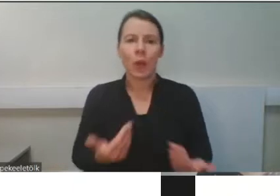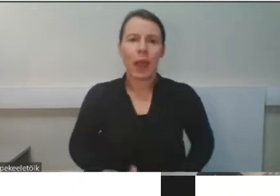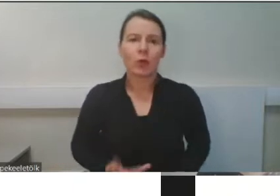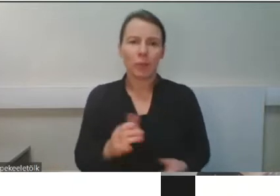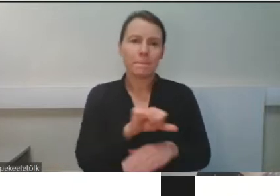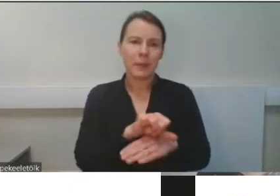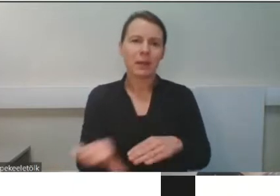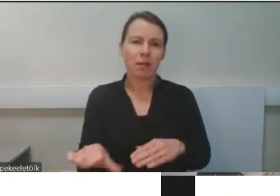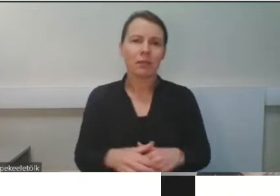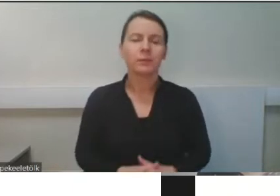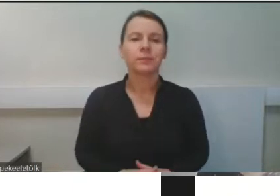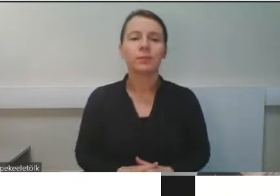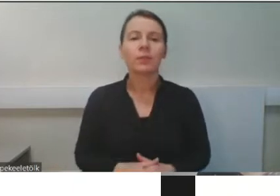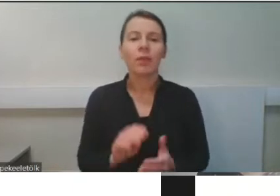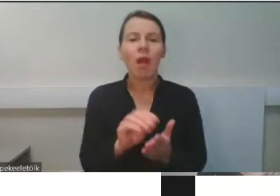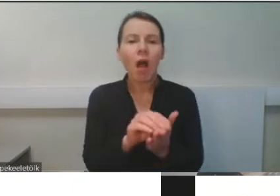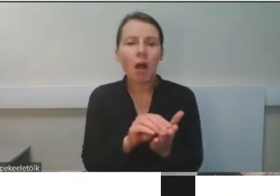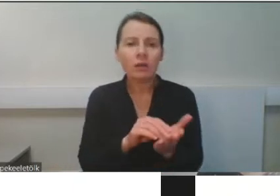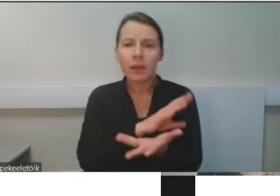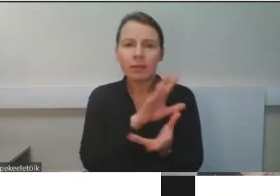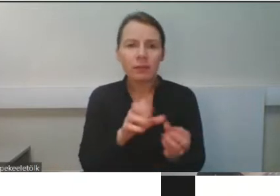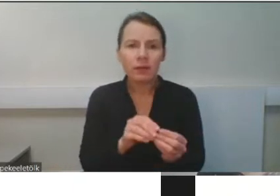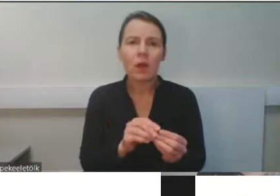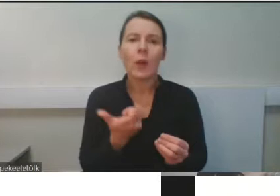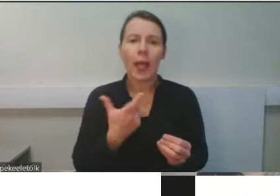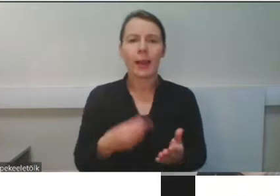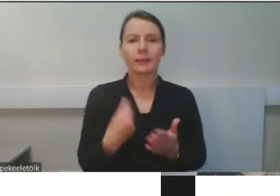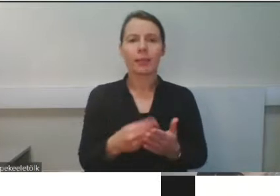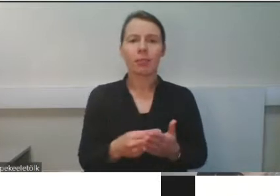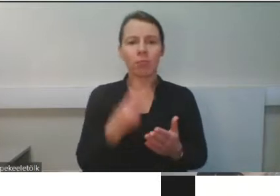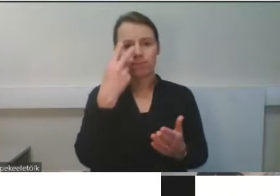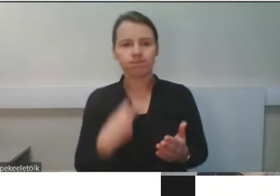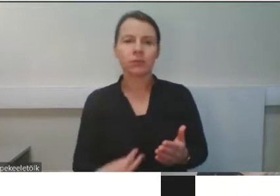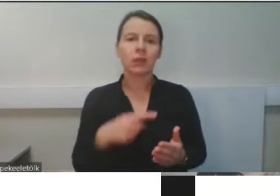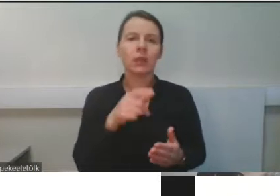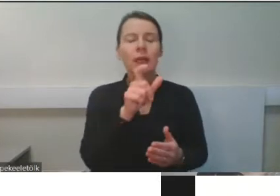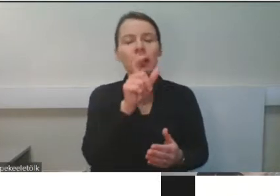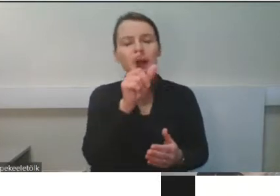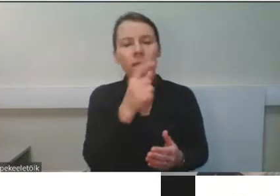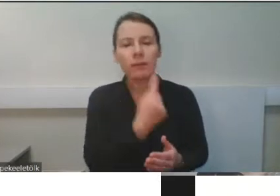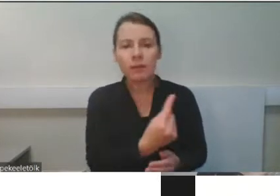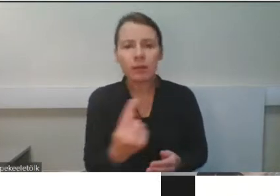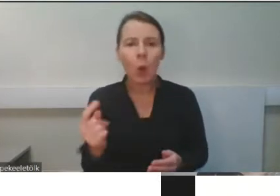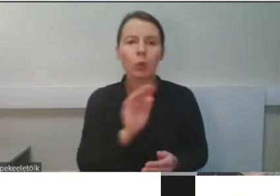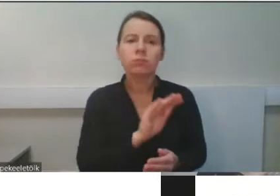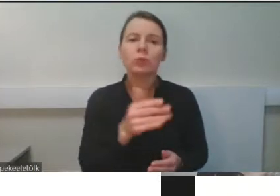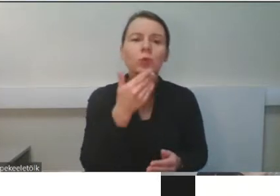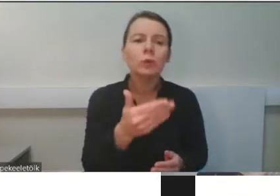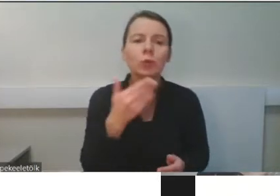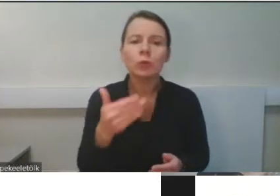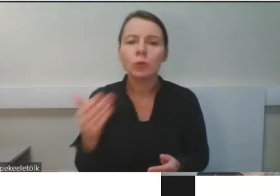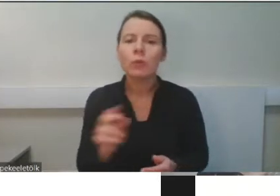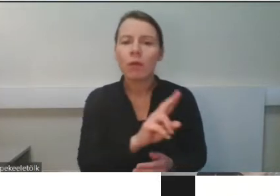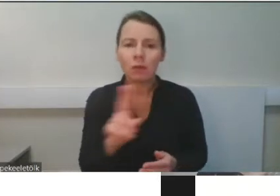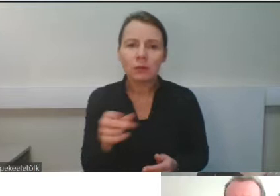aga plaan on. Siis kindlasti tekitab palju segadust ka